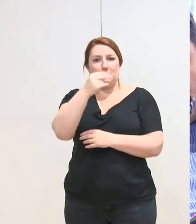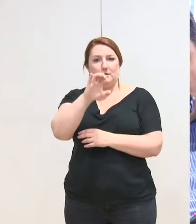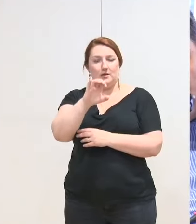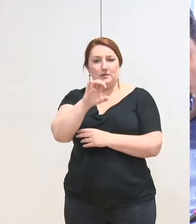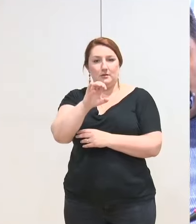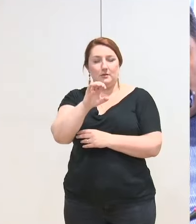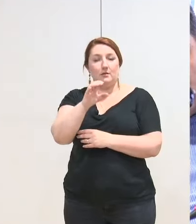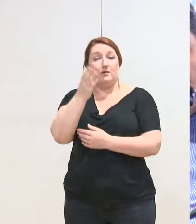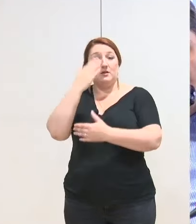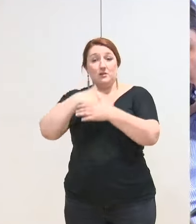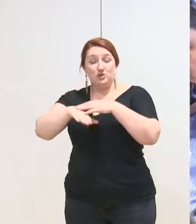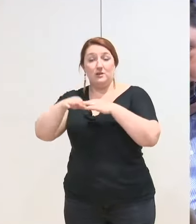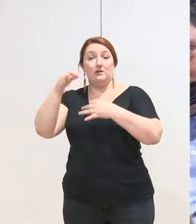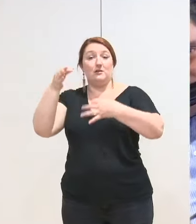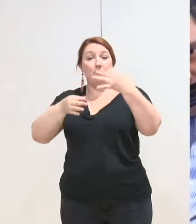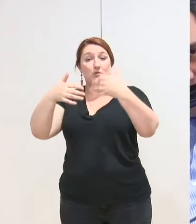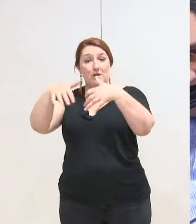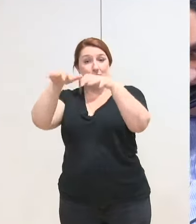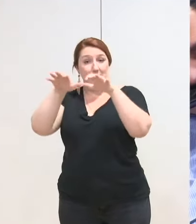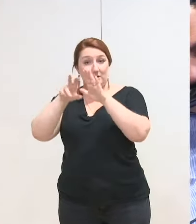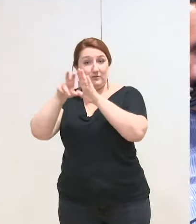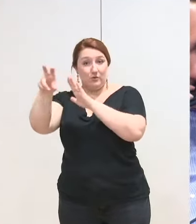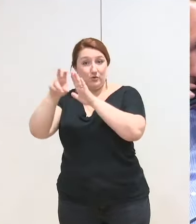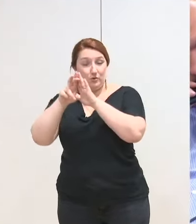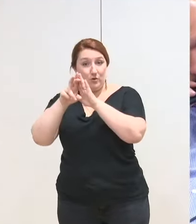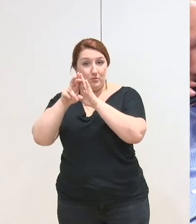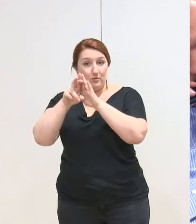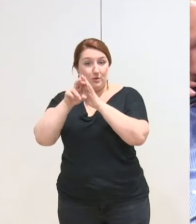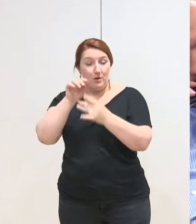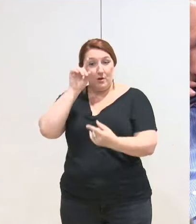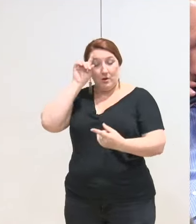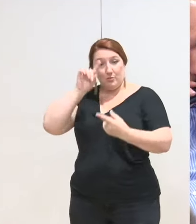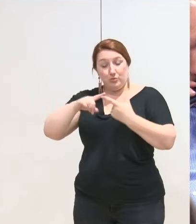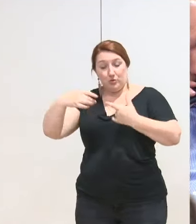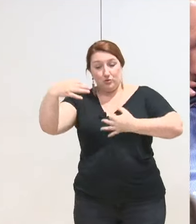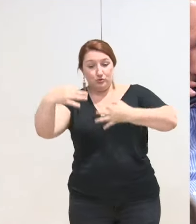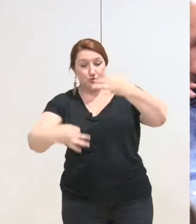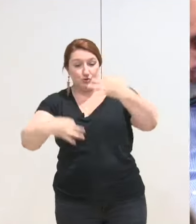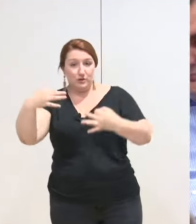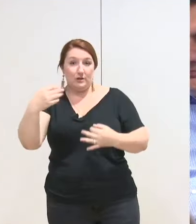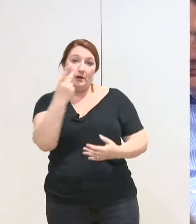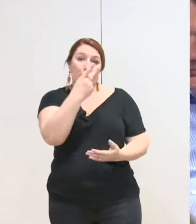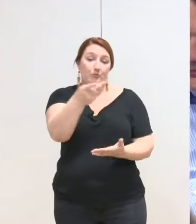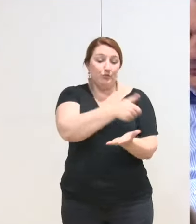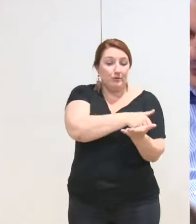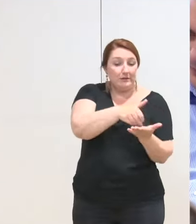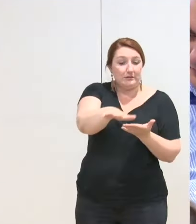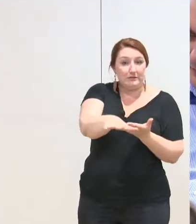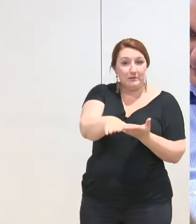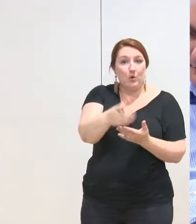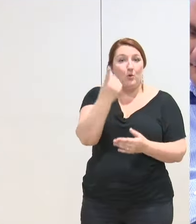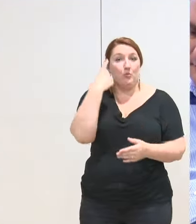au fin de juger je cite que son licenciement pour insuffisance professionnelle n'est